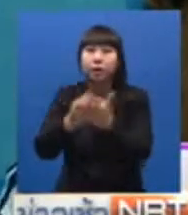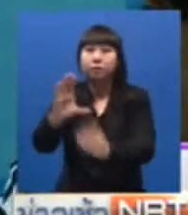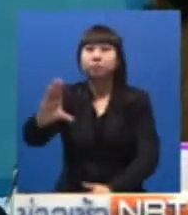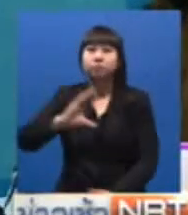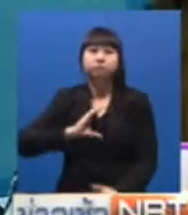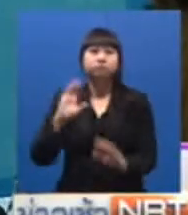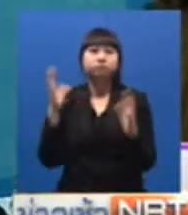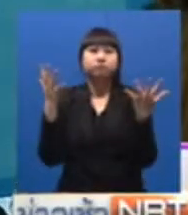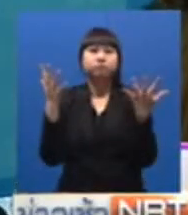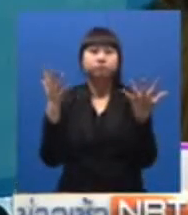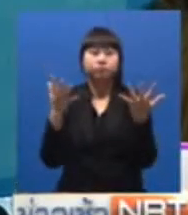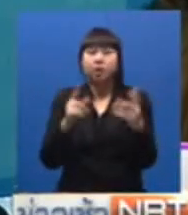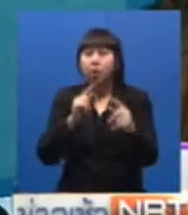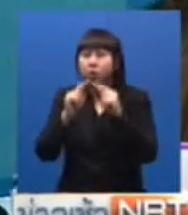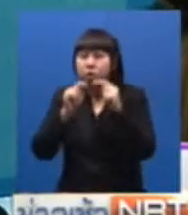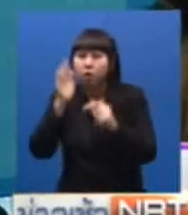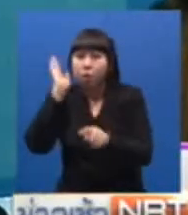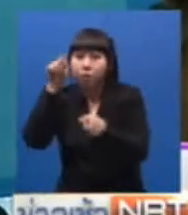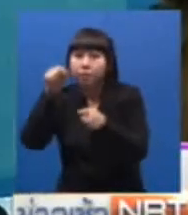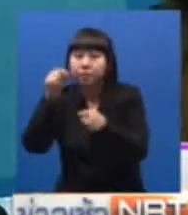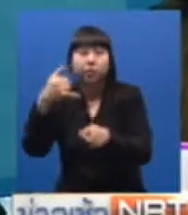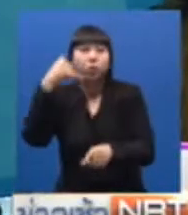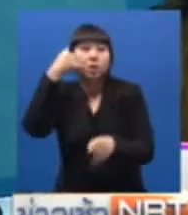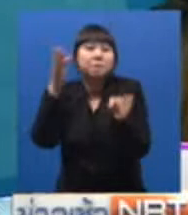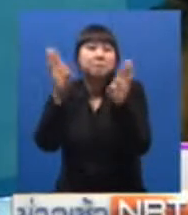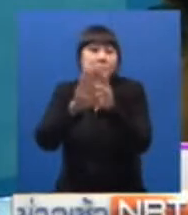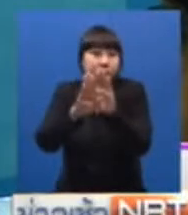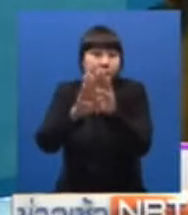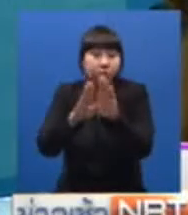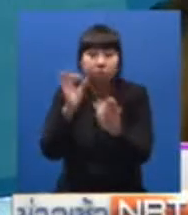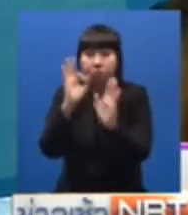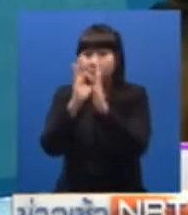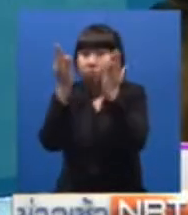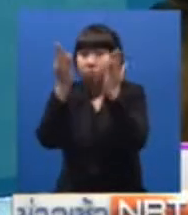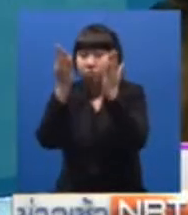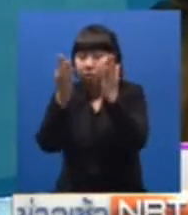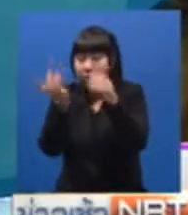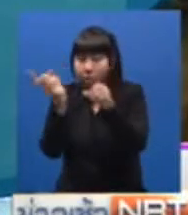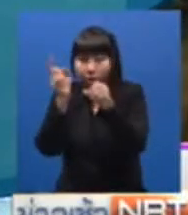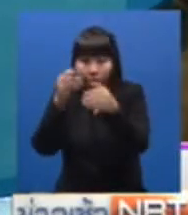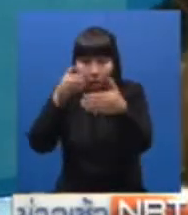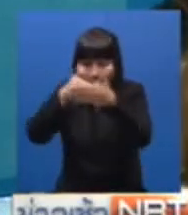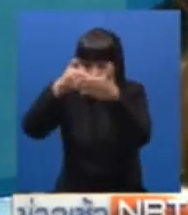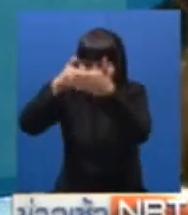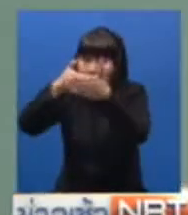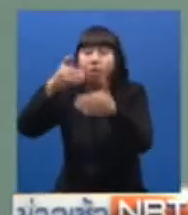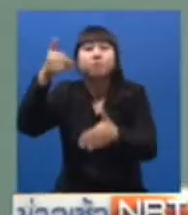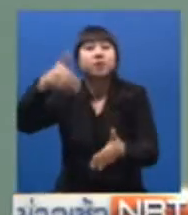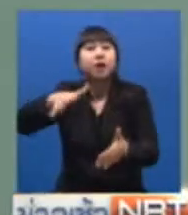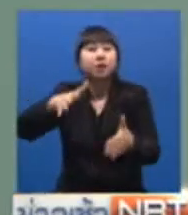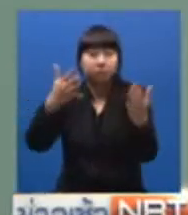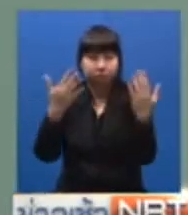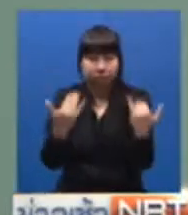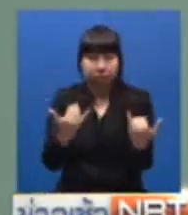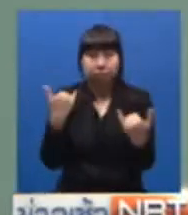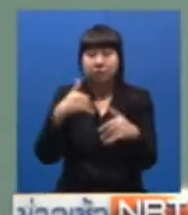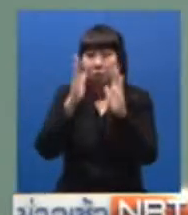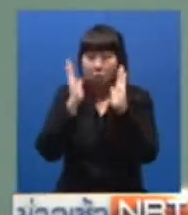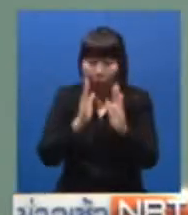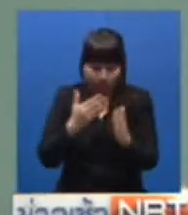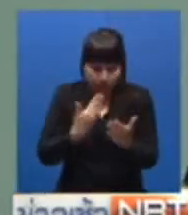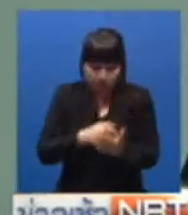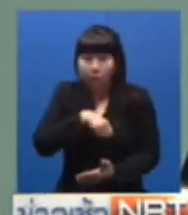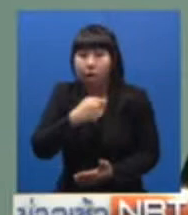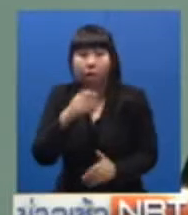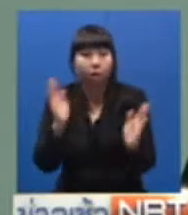เมื่อติดต่อกลับไปยังนายดุสิตก็ปิดโทรศัพท์แล้วก็Facebookนั้นก็ไม่สามารถเพื่อที่จะติดต่อใดๆได้อีกนะคะเบื้องต้นมีผู้เสียหาย